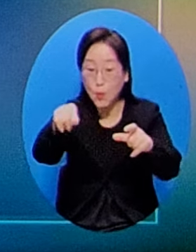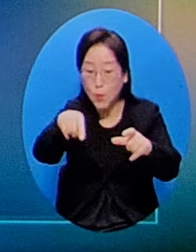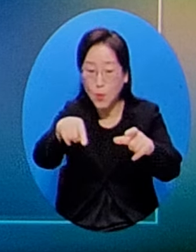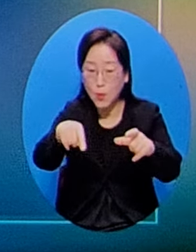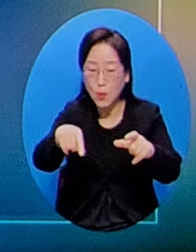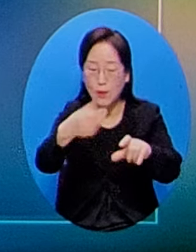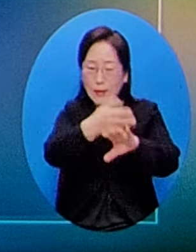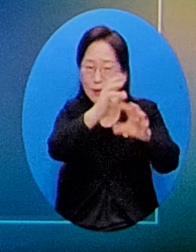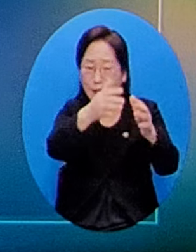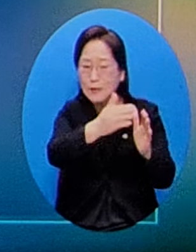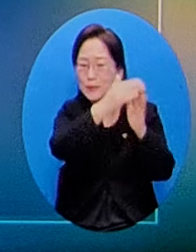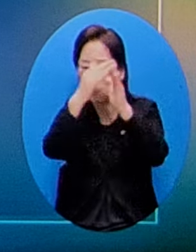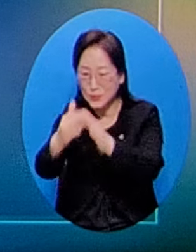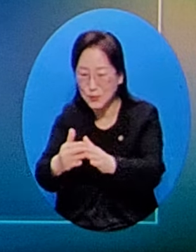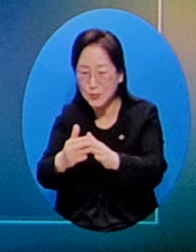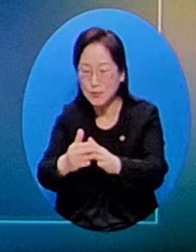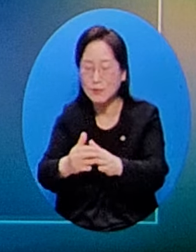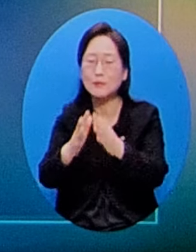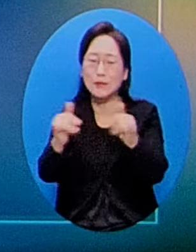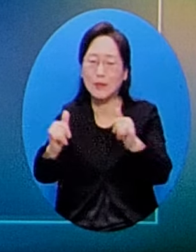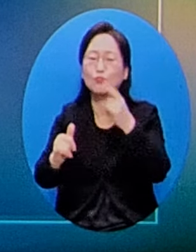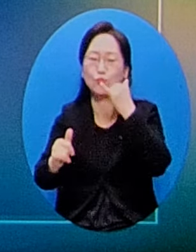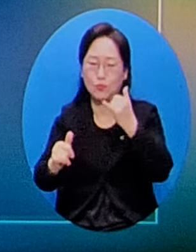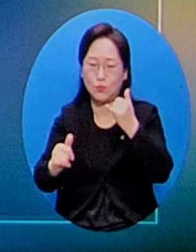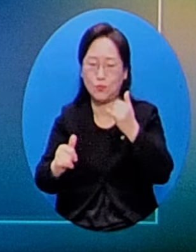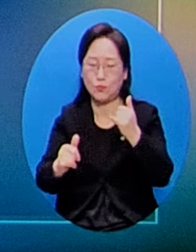집이 어려웠습니다. 그래서 어릴 때